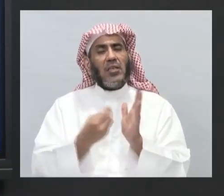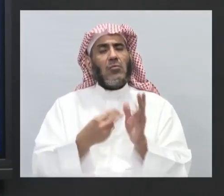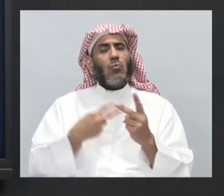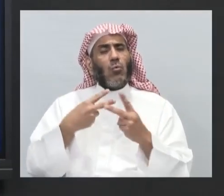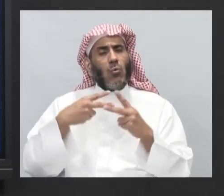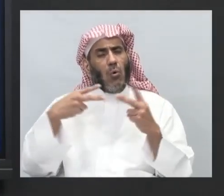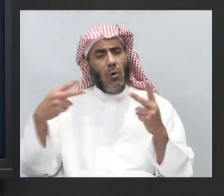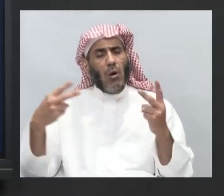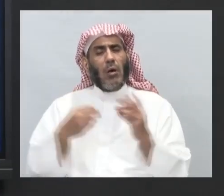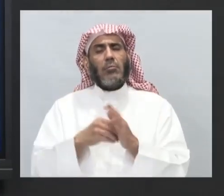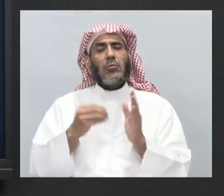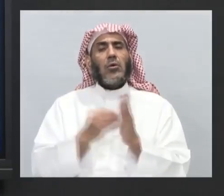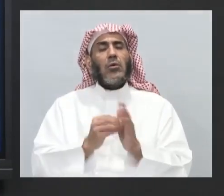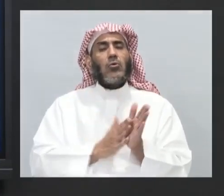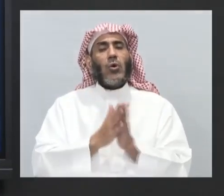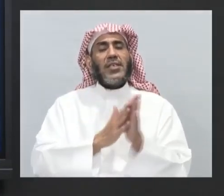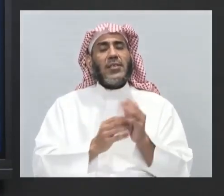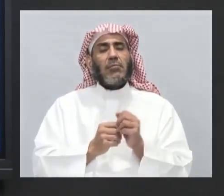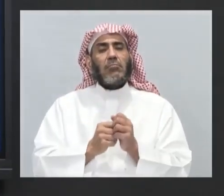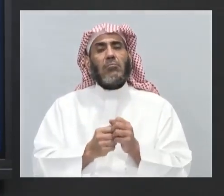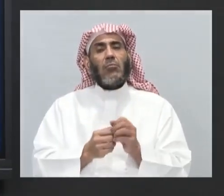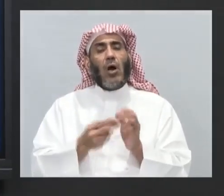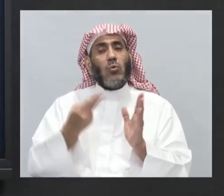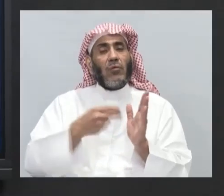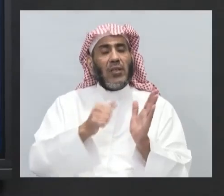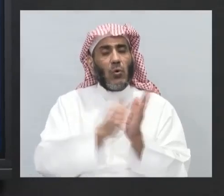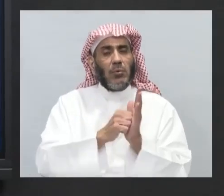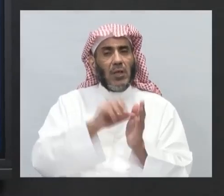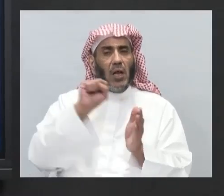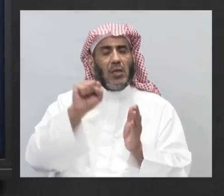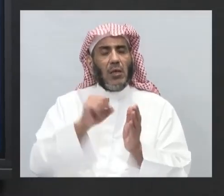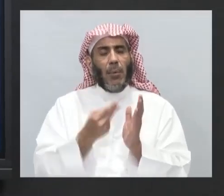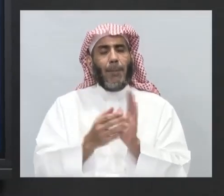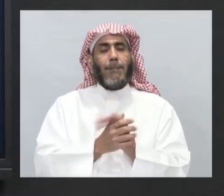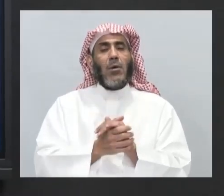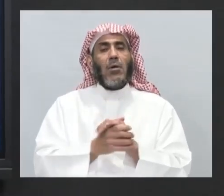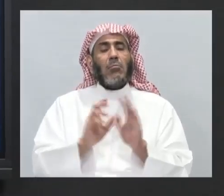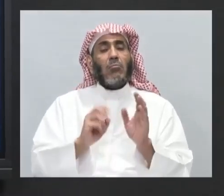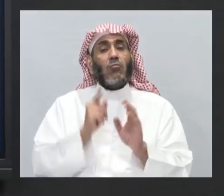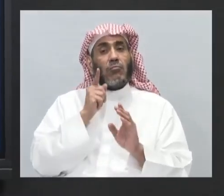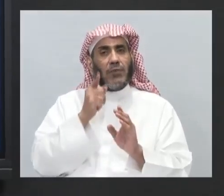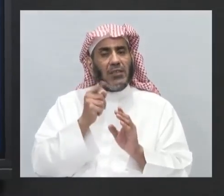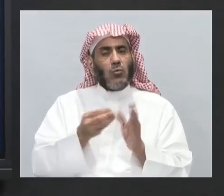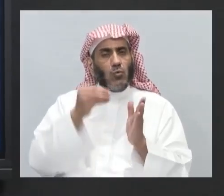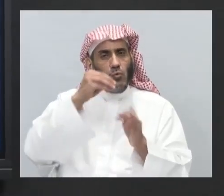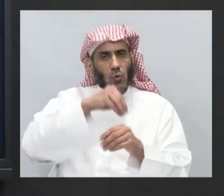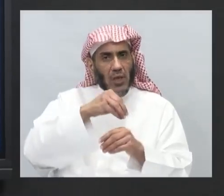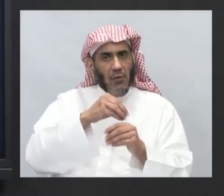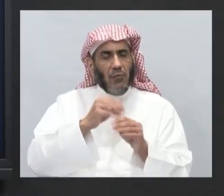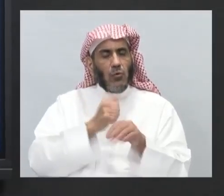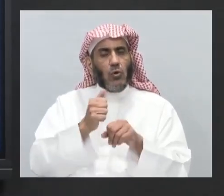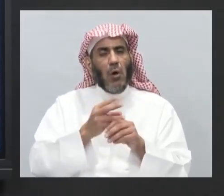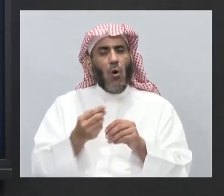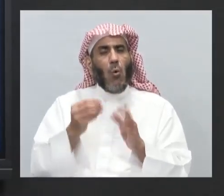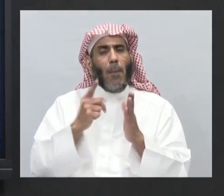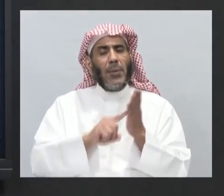هذه من الامور اللي اللي تعزز او بلا صح في دفاتر الواجبات الخاصه بالمقرر فانت تضيف اسلوب او معيارين من